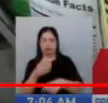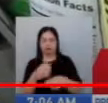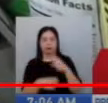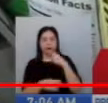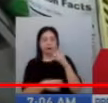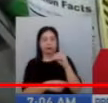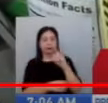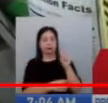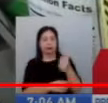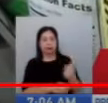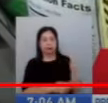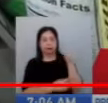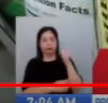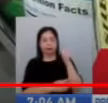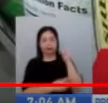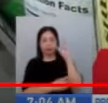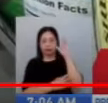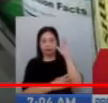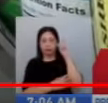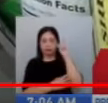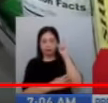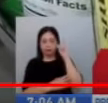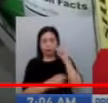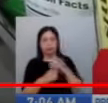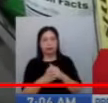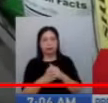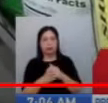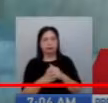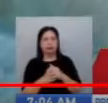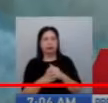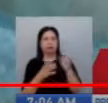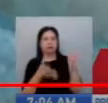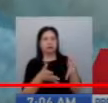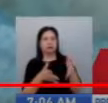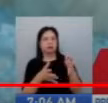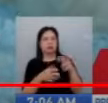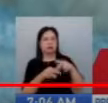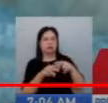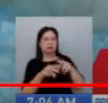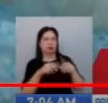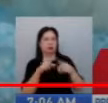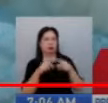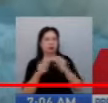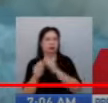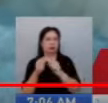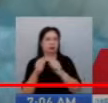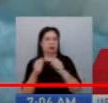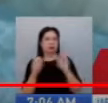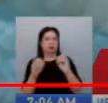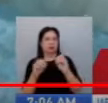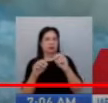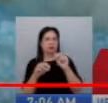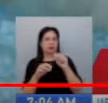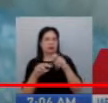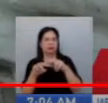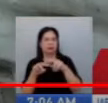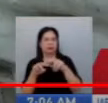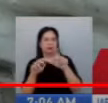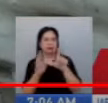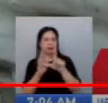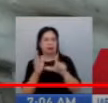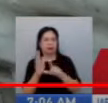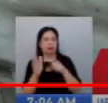Secretary Fermin Adriano, napabayaan ng salt industry nang iraipasa ang asin law. Nagsasabi na dapat iodized